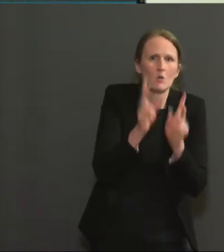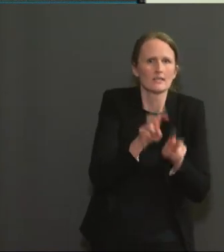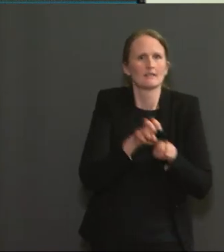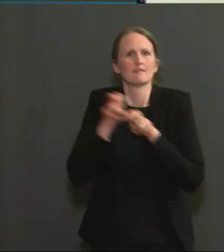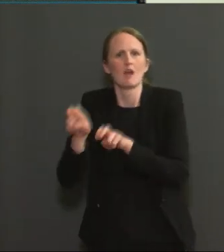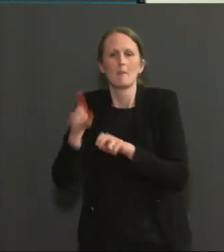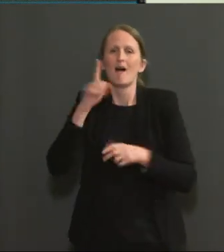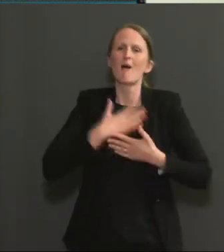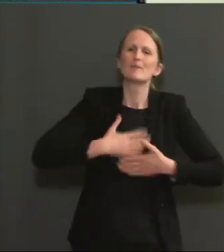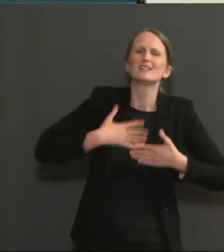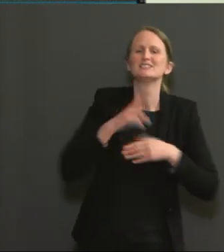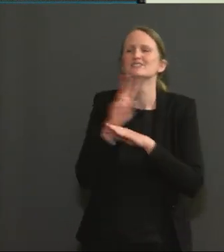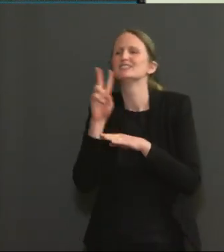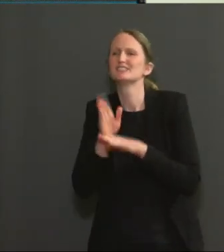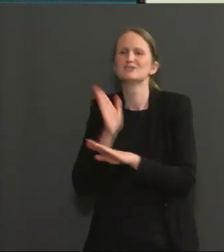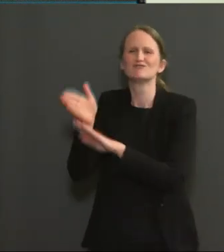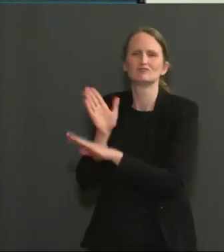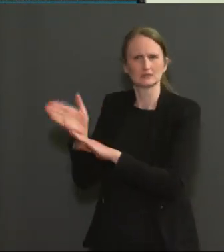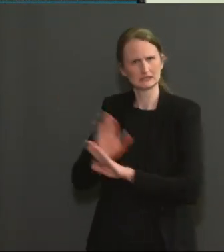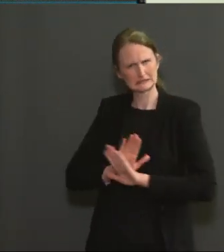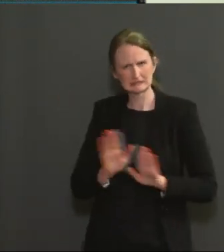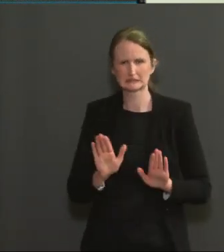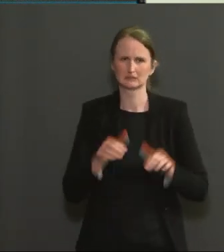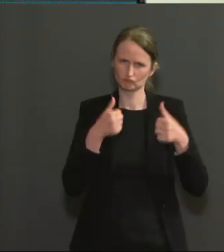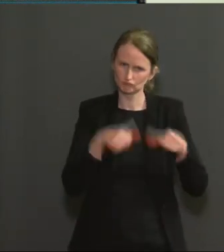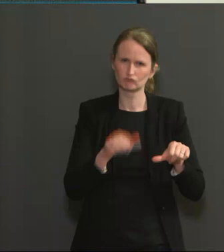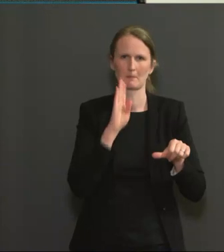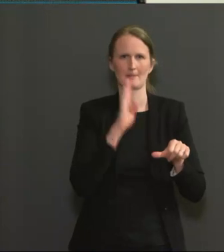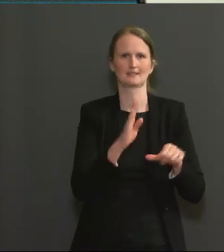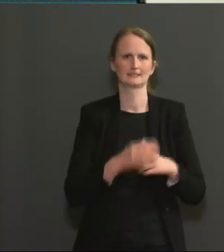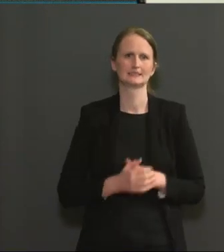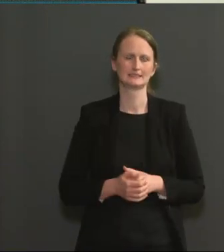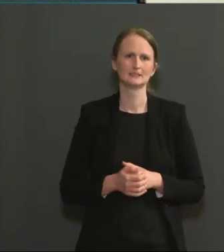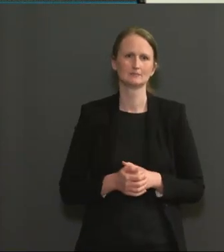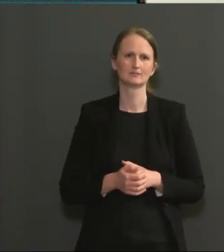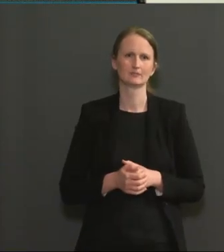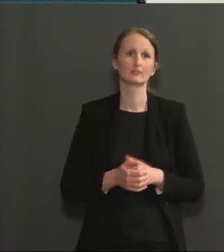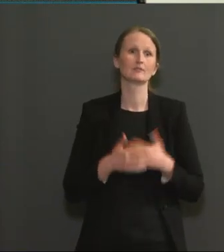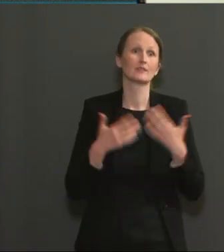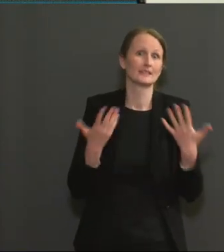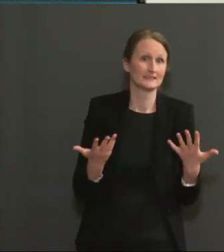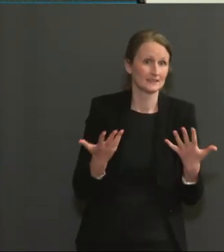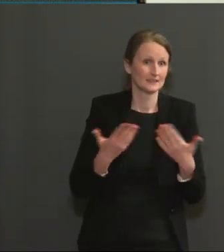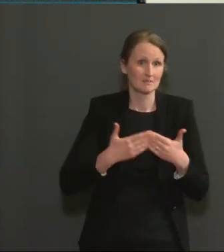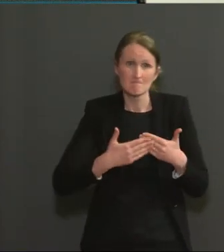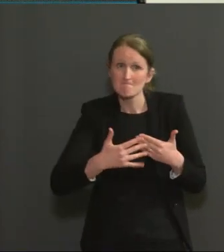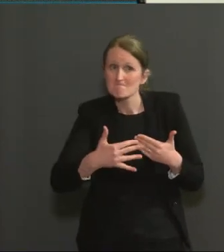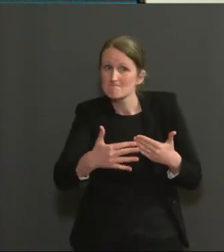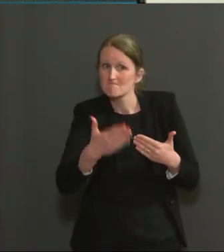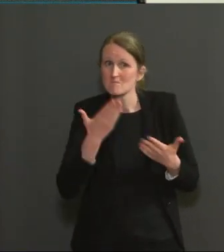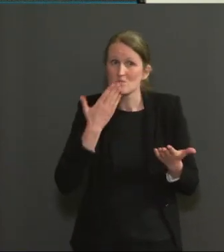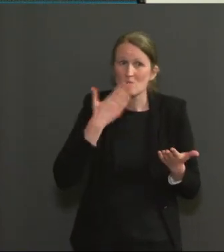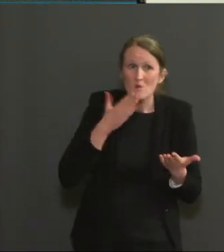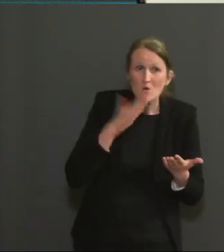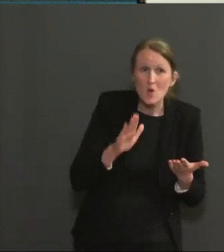pays proches après ces nouvelles qu'on espère être meilleur dans les jours qui viennent bon début de semaine nous approchons des fêtes des